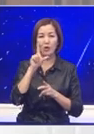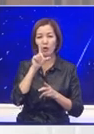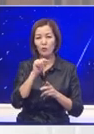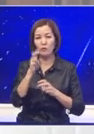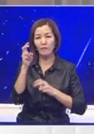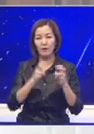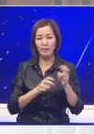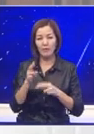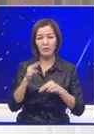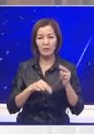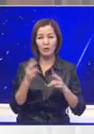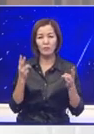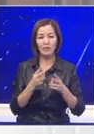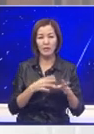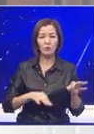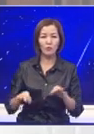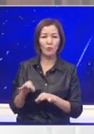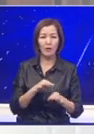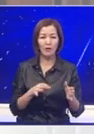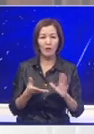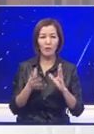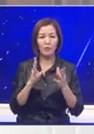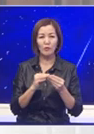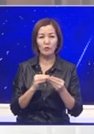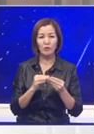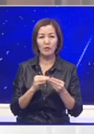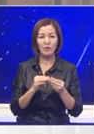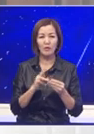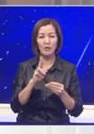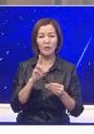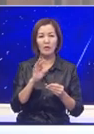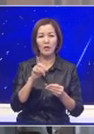Біз пилотный проектпен Көгер